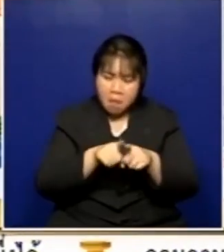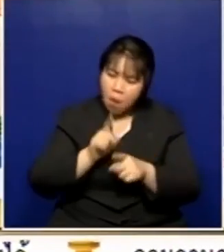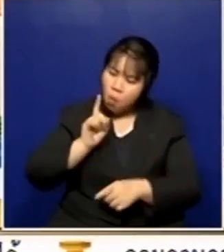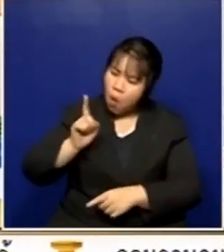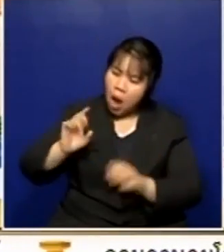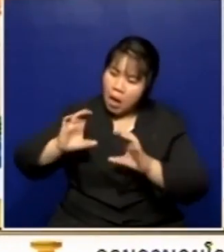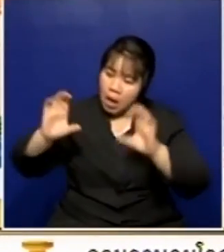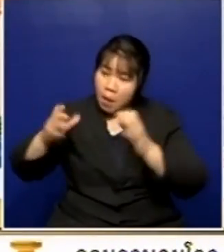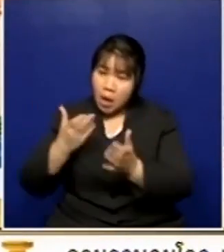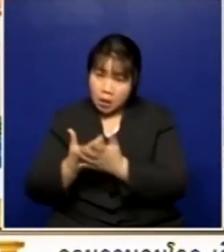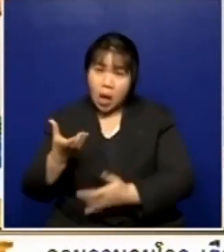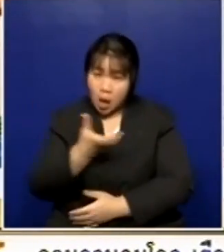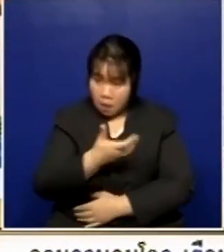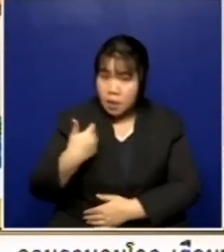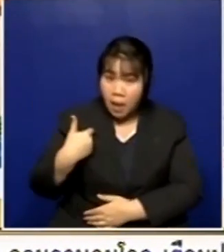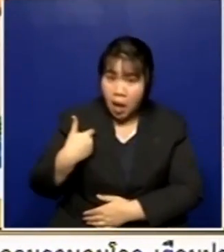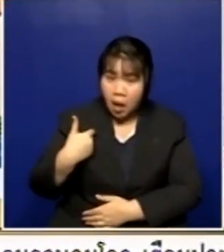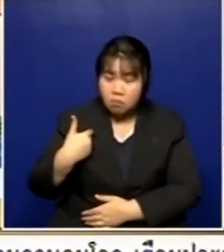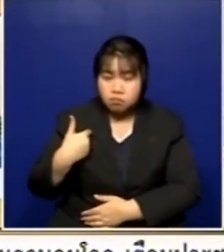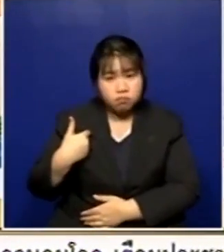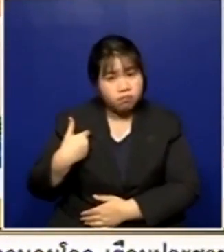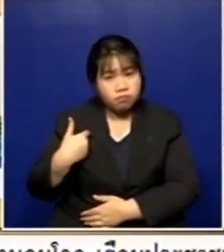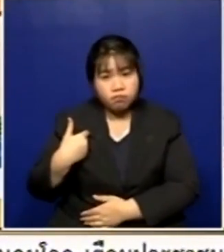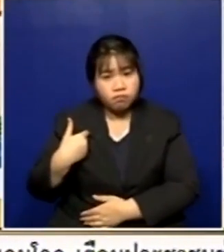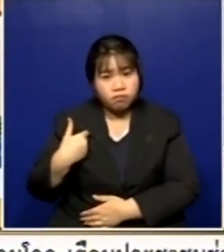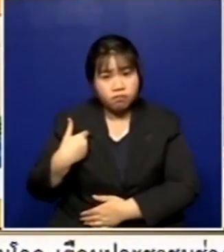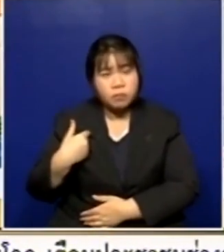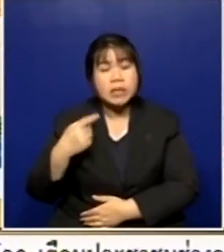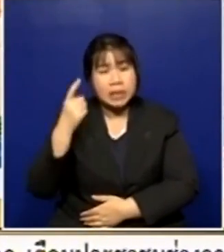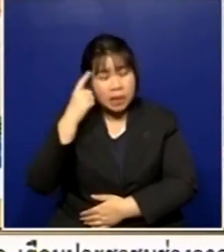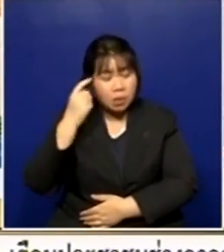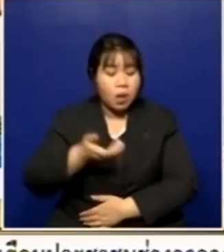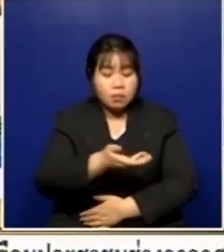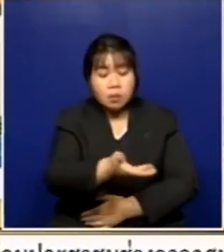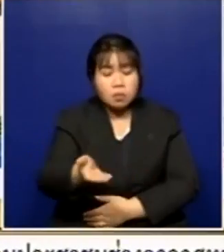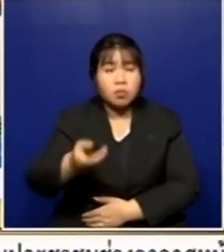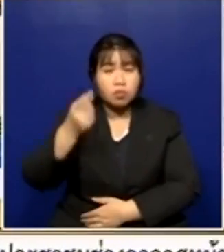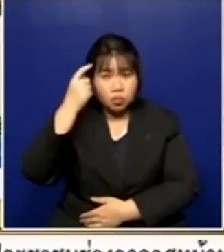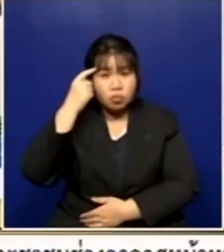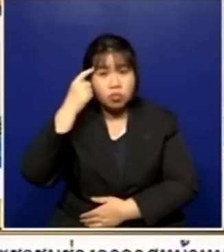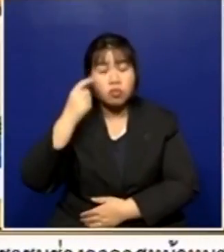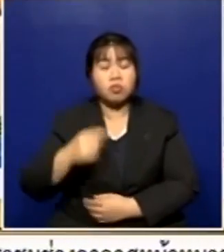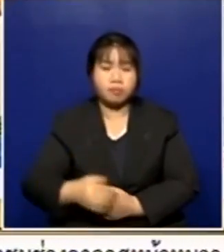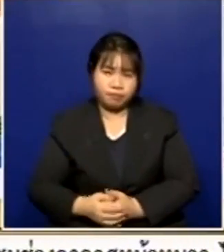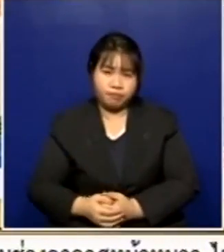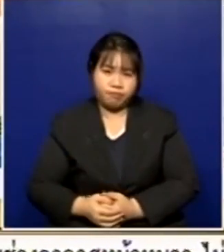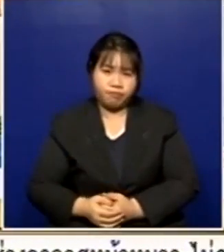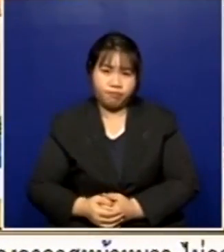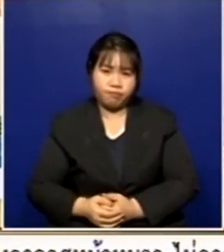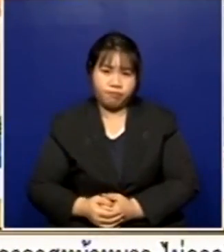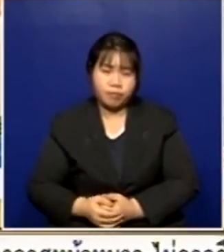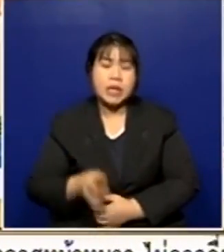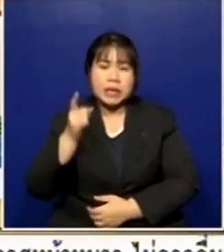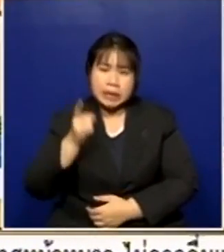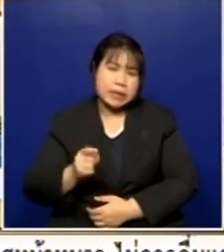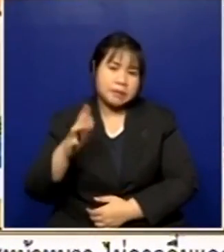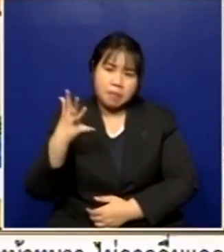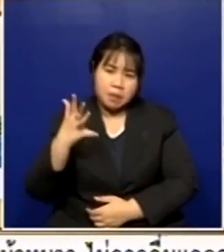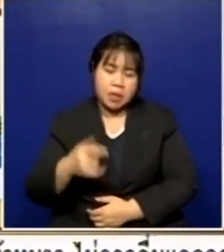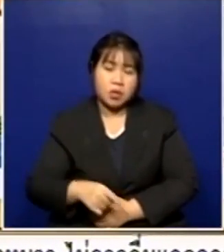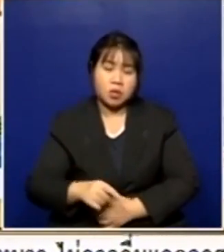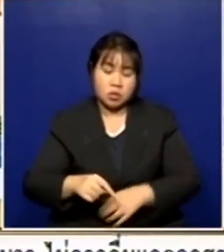รัฐสตาร์ตผมเชื่อว่าทุกท่านก็ทราบดีว่าสิ่งนี้ไม่เกิดขึ้นในสังคม